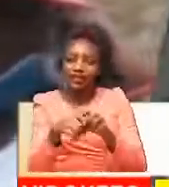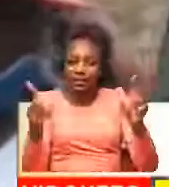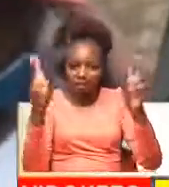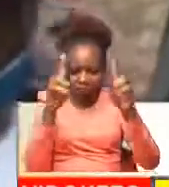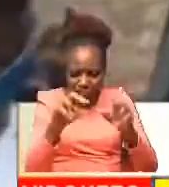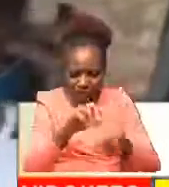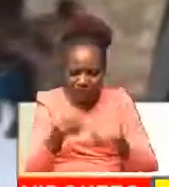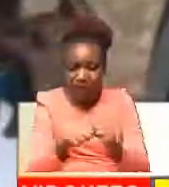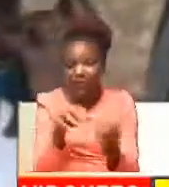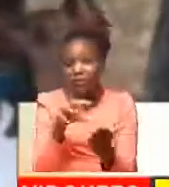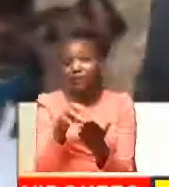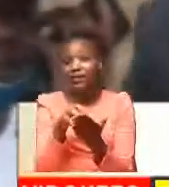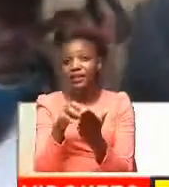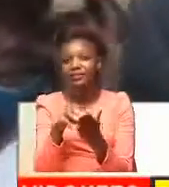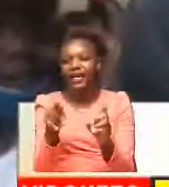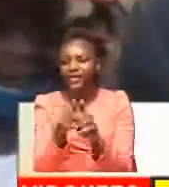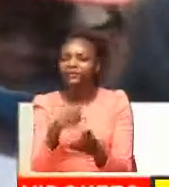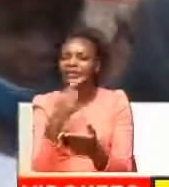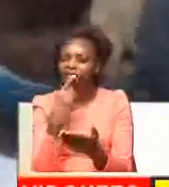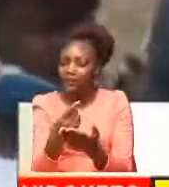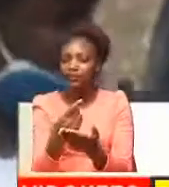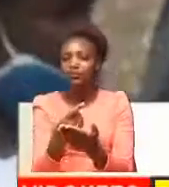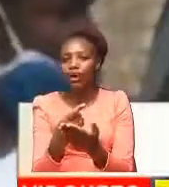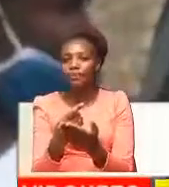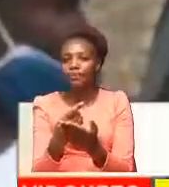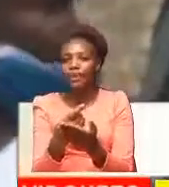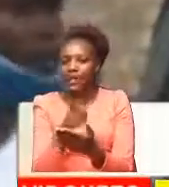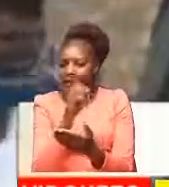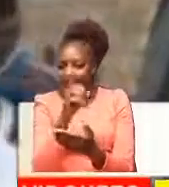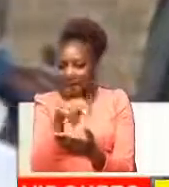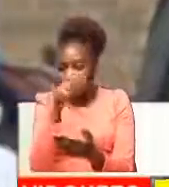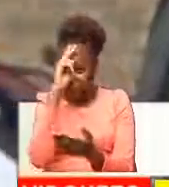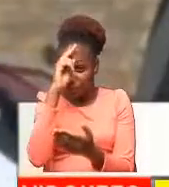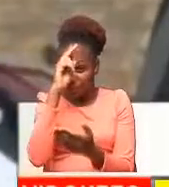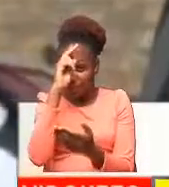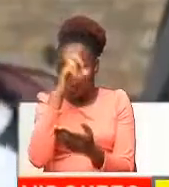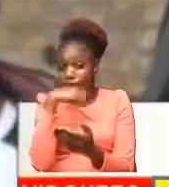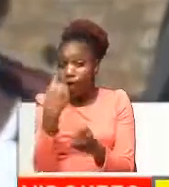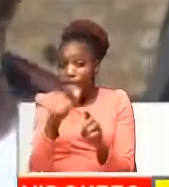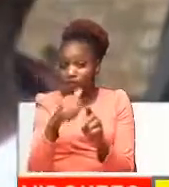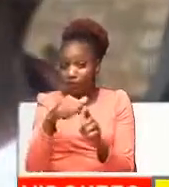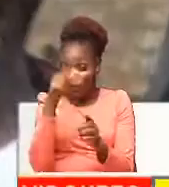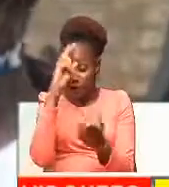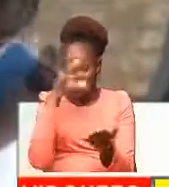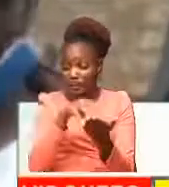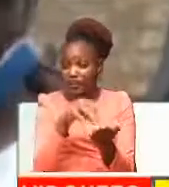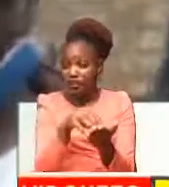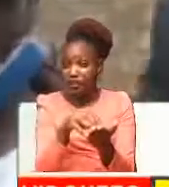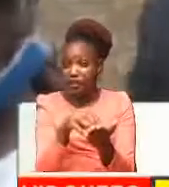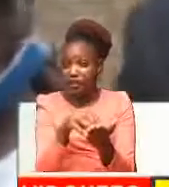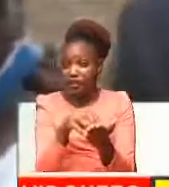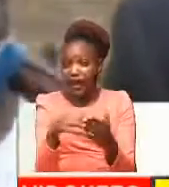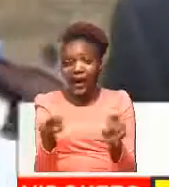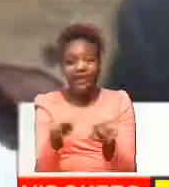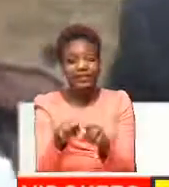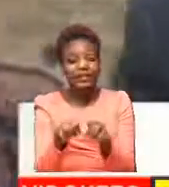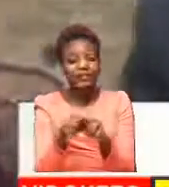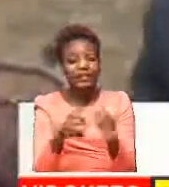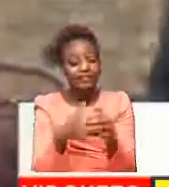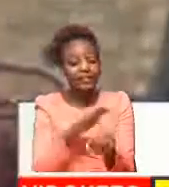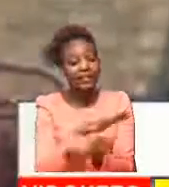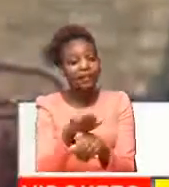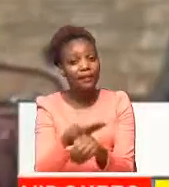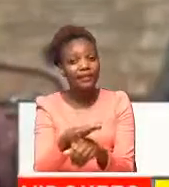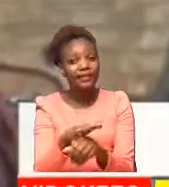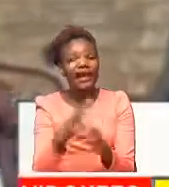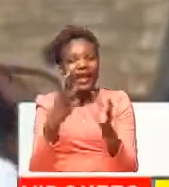ya Kenya make sure kwamba yule askari in charge wa Kipsaina police ambaye anasimamia hapo.